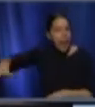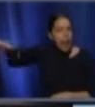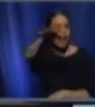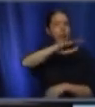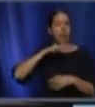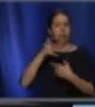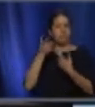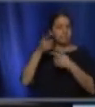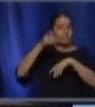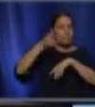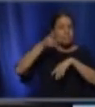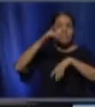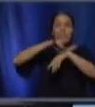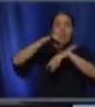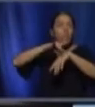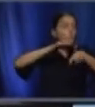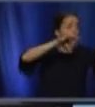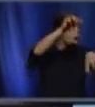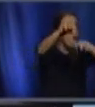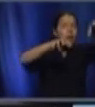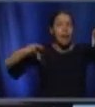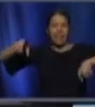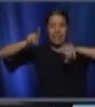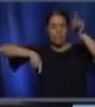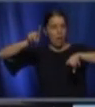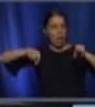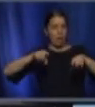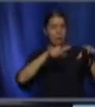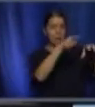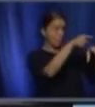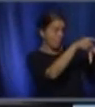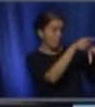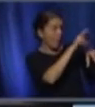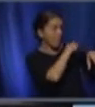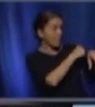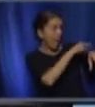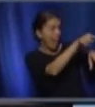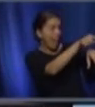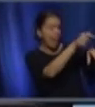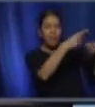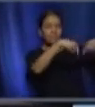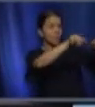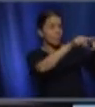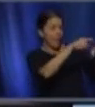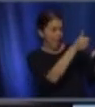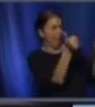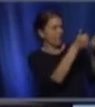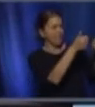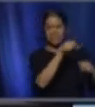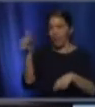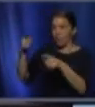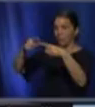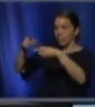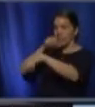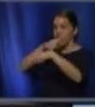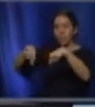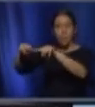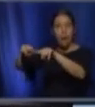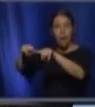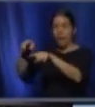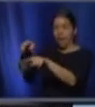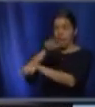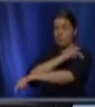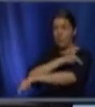même dans un territoire versus un autre territoire. Après ça, il faut être en mesure de diminuer le nombre de cas de façon importante parce que ces cas-là vont générer